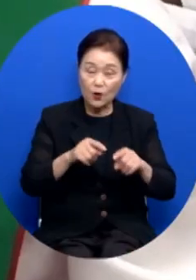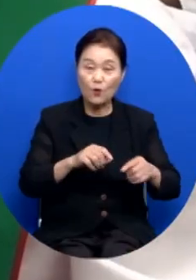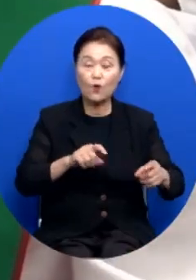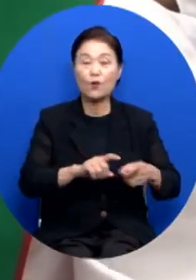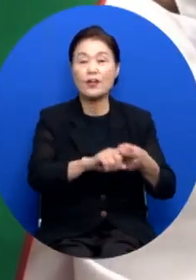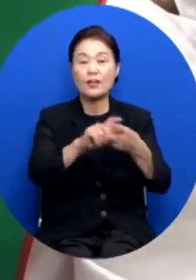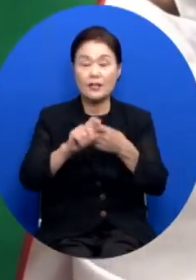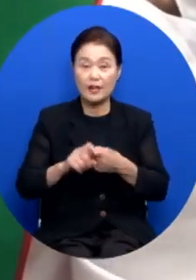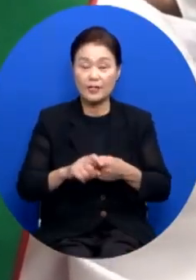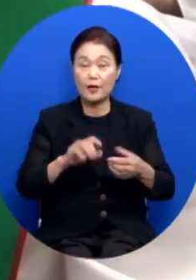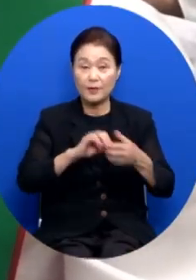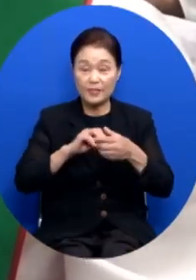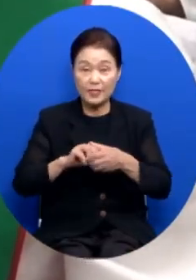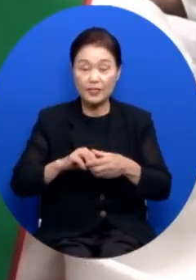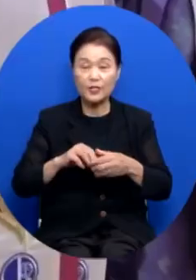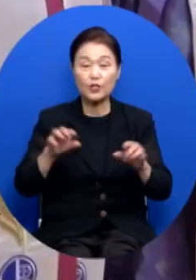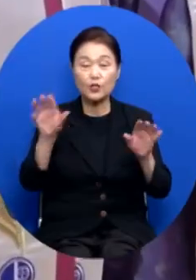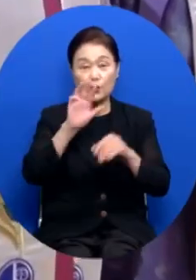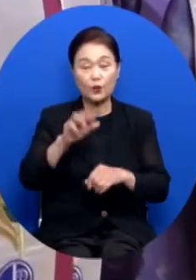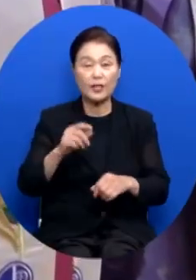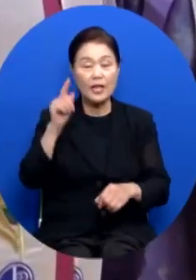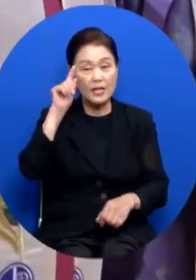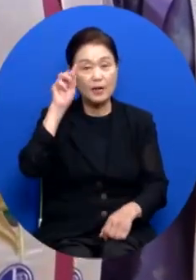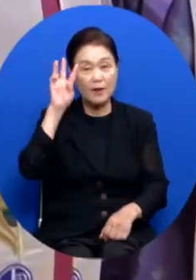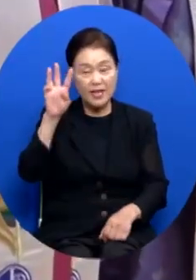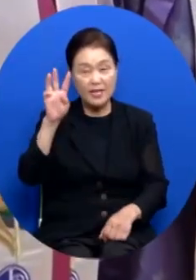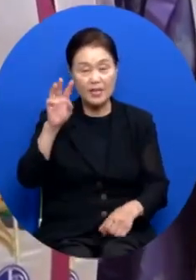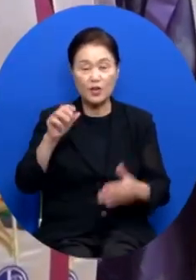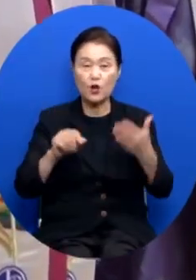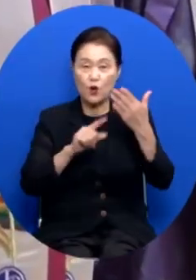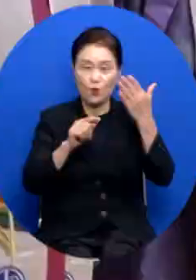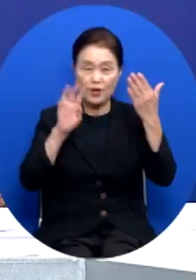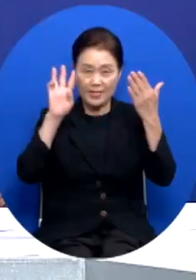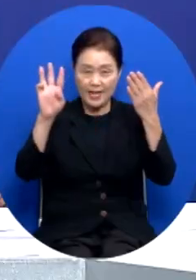정기총회는 1박 2일 행사로 4일까지 진행됐습니다.